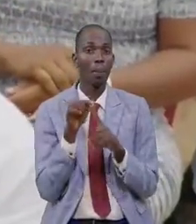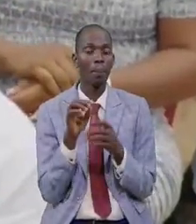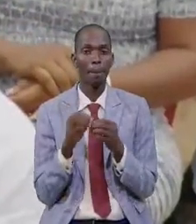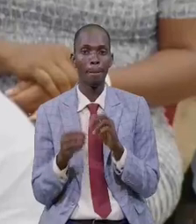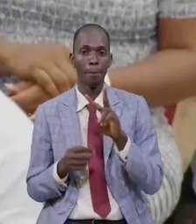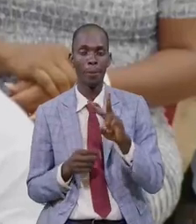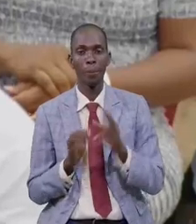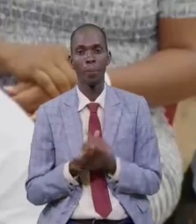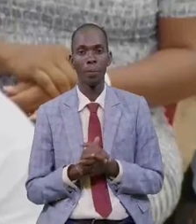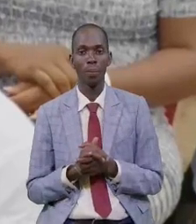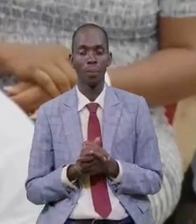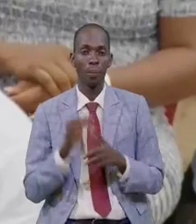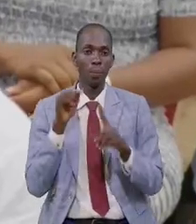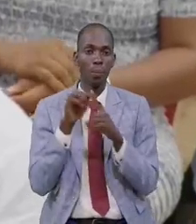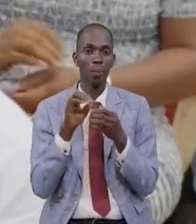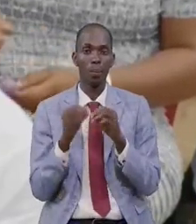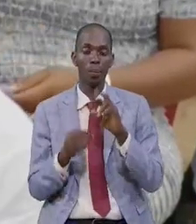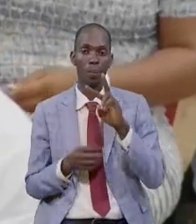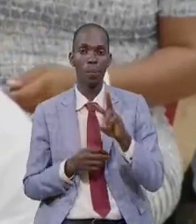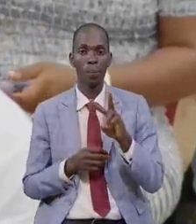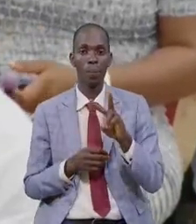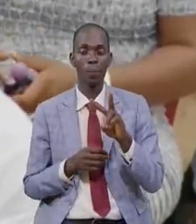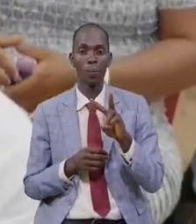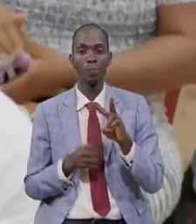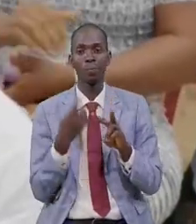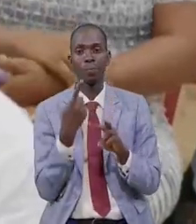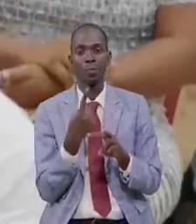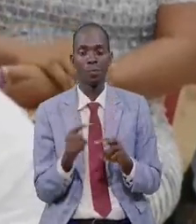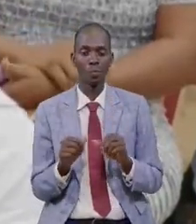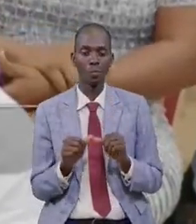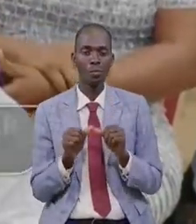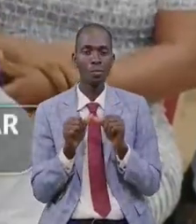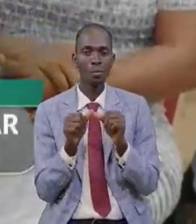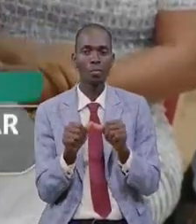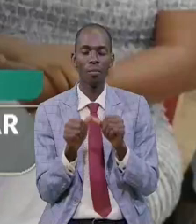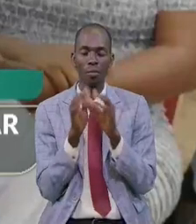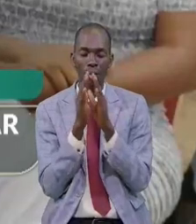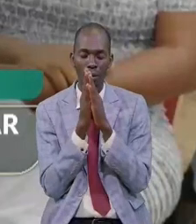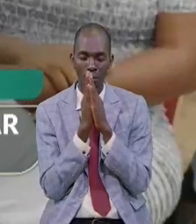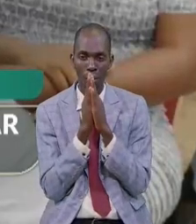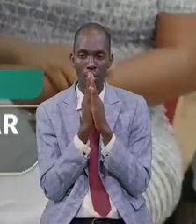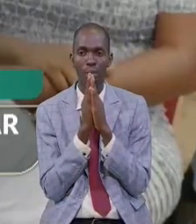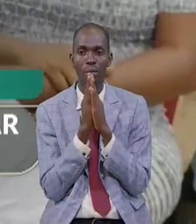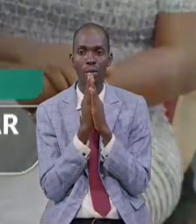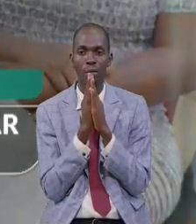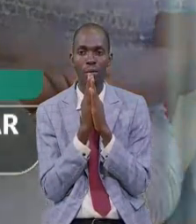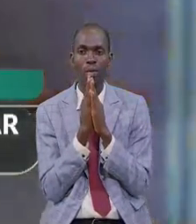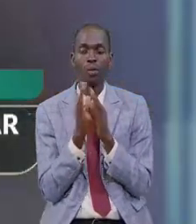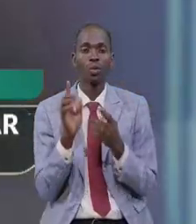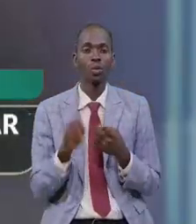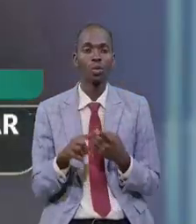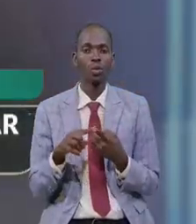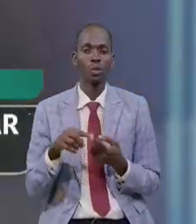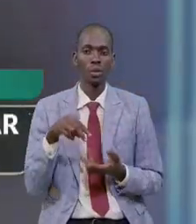amen 2è point maintenant la dévotion persévérante de